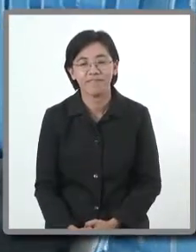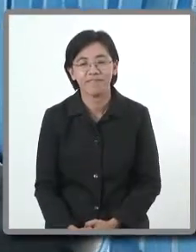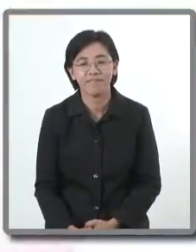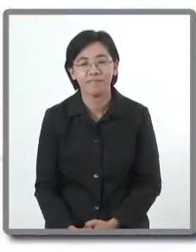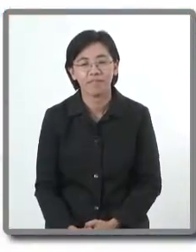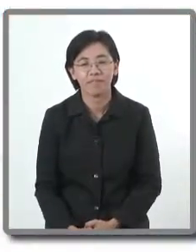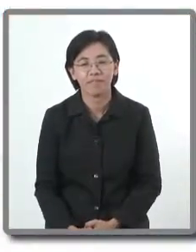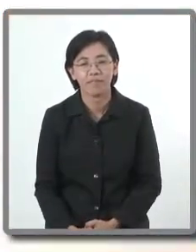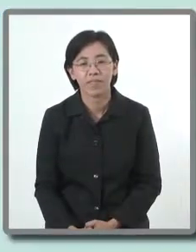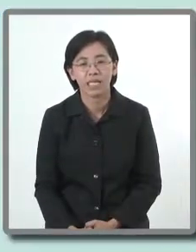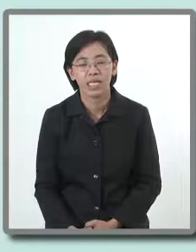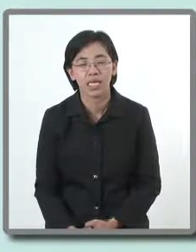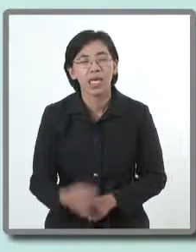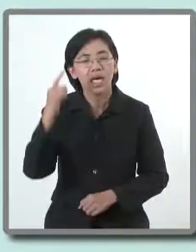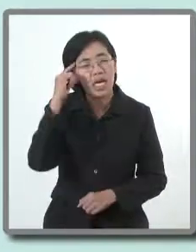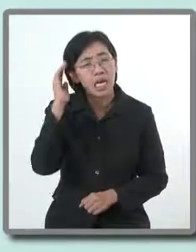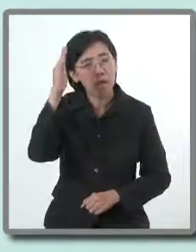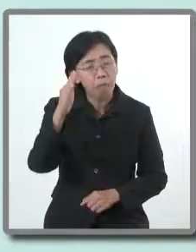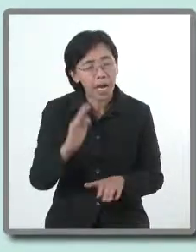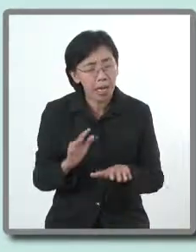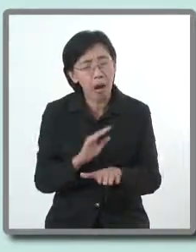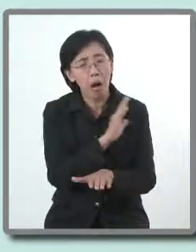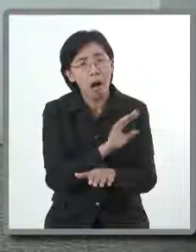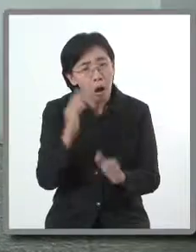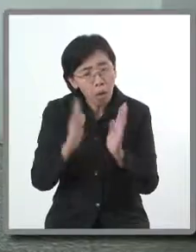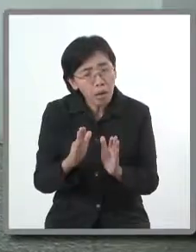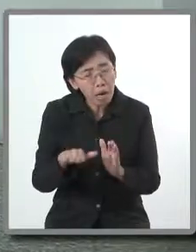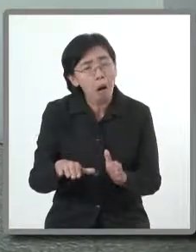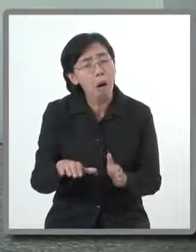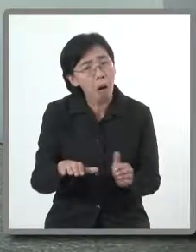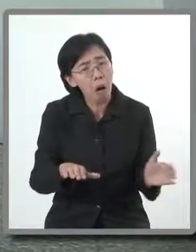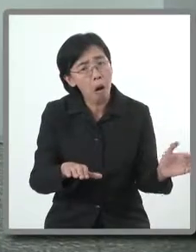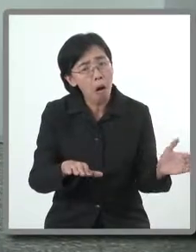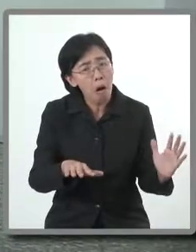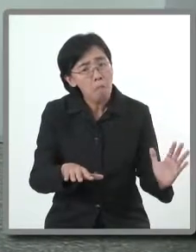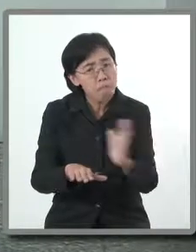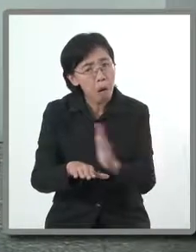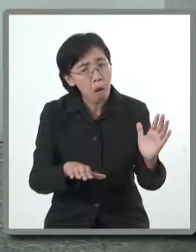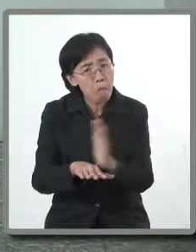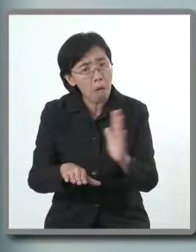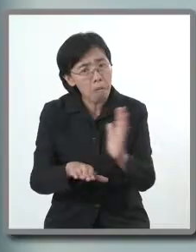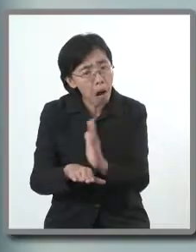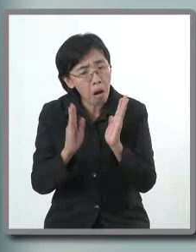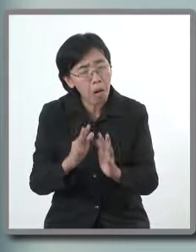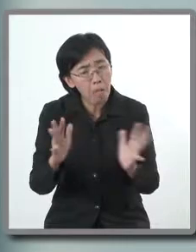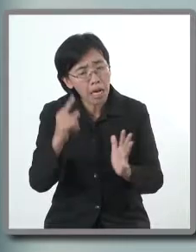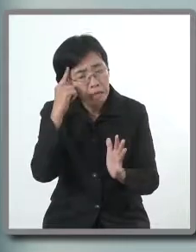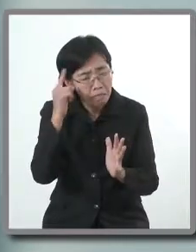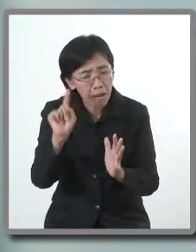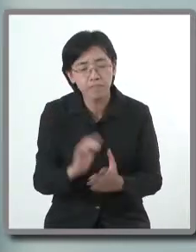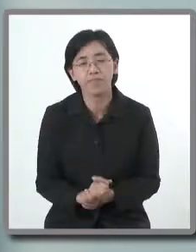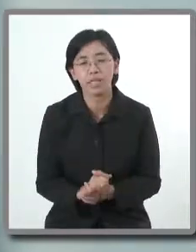อนาคตคาดหวังว่าจะมีผู้มาใช้บริการเยอะขนาดไหนคะท่าน ขนส่งมวลชนเนี่ยมีผู้ใช้บริการ